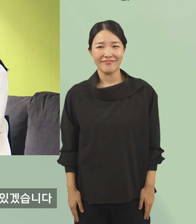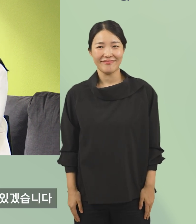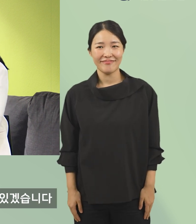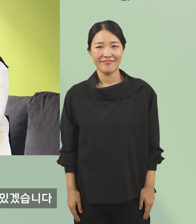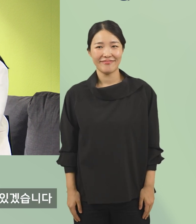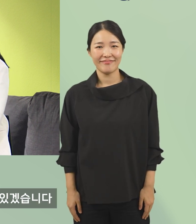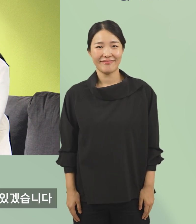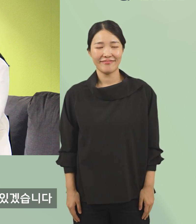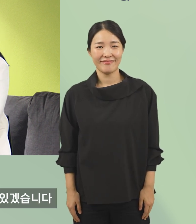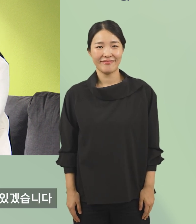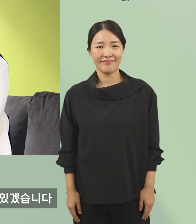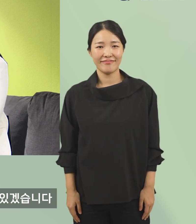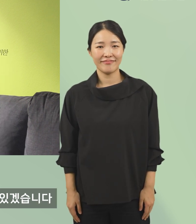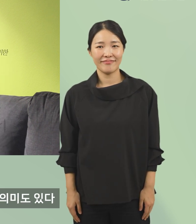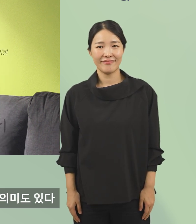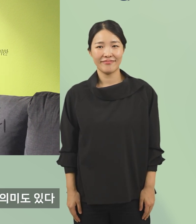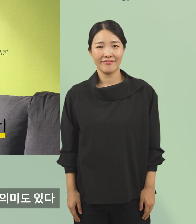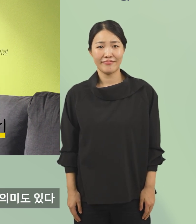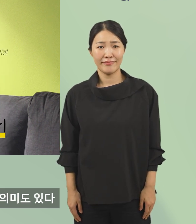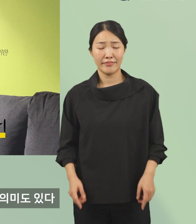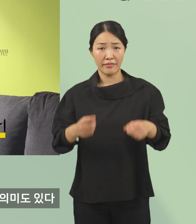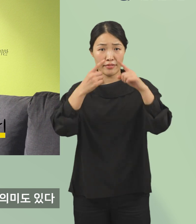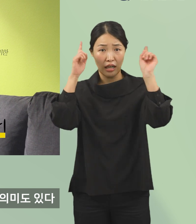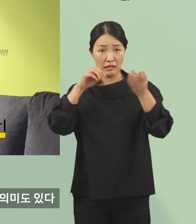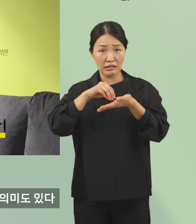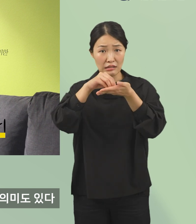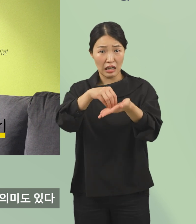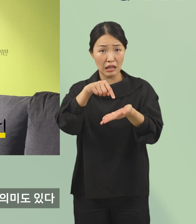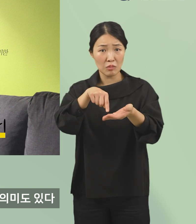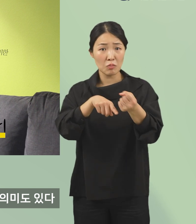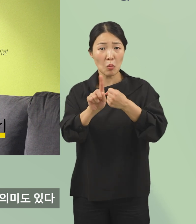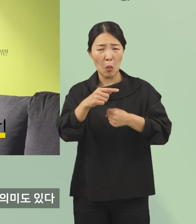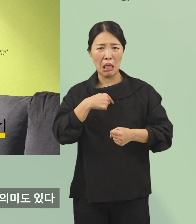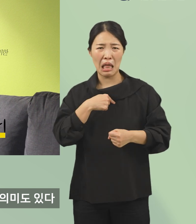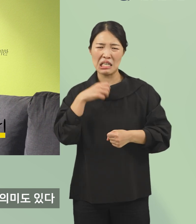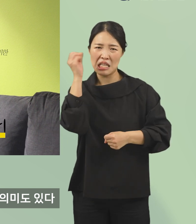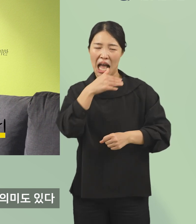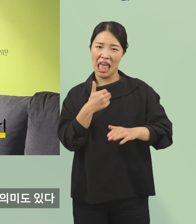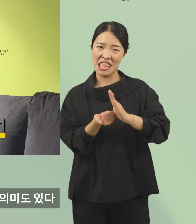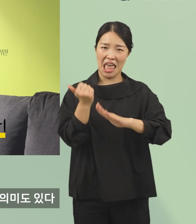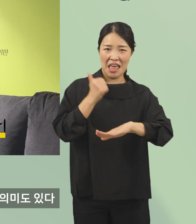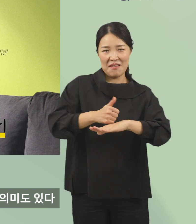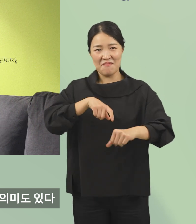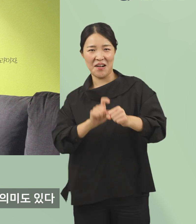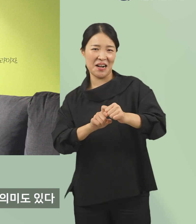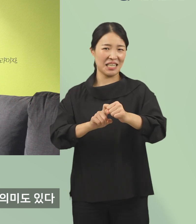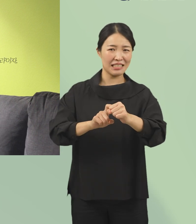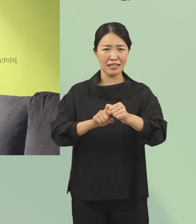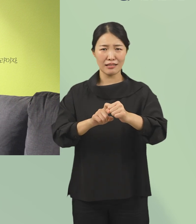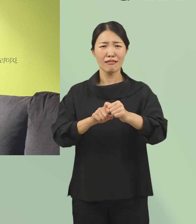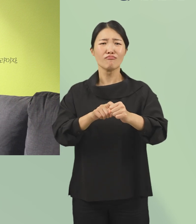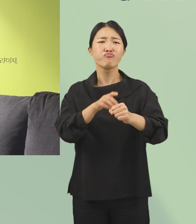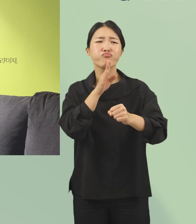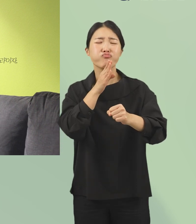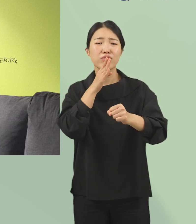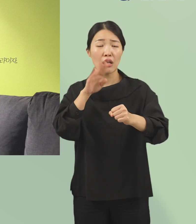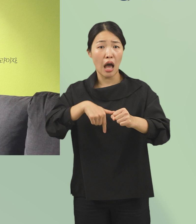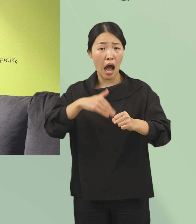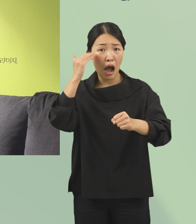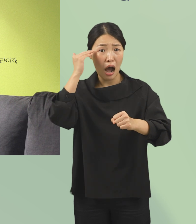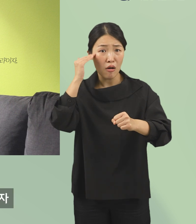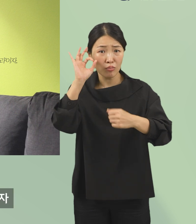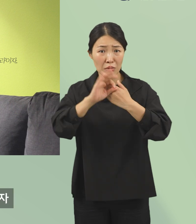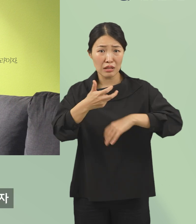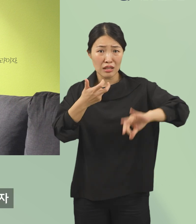계기라고 말씀드릴 수 있겠습니다. 대학 진학은 단순히 개인의 성공을 위한 수단 이상의 의미도 있다. 국토의 70%가